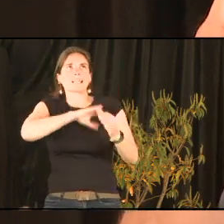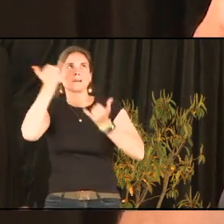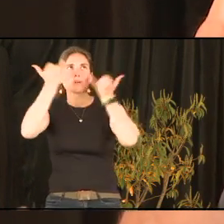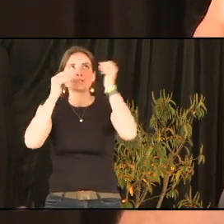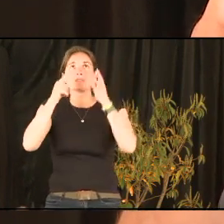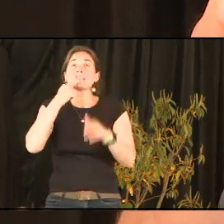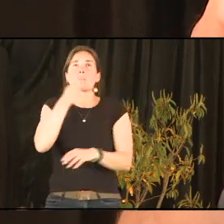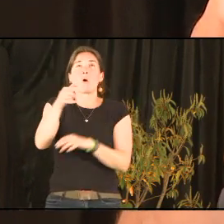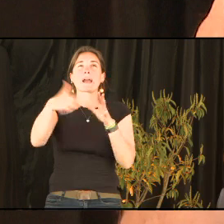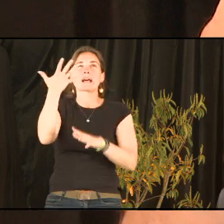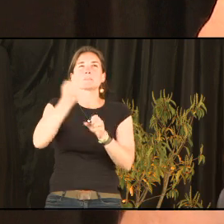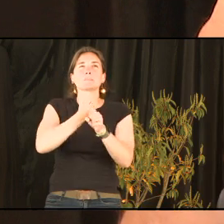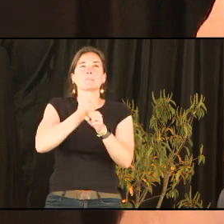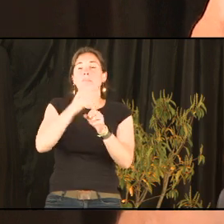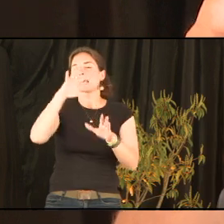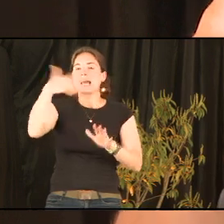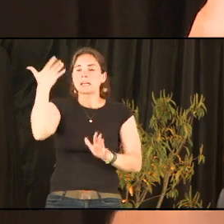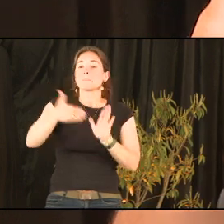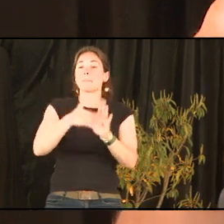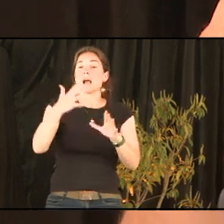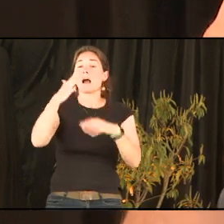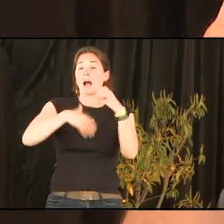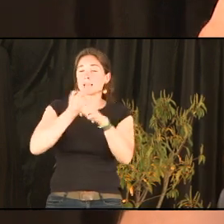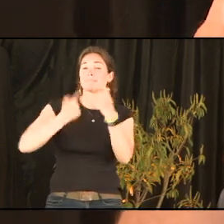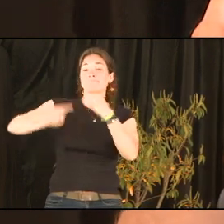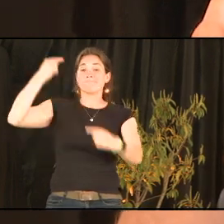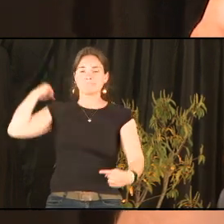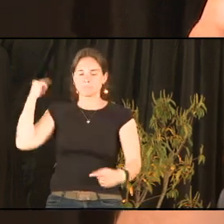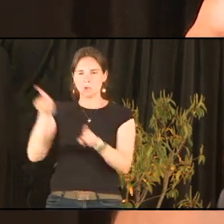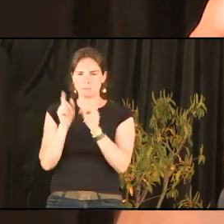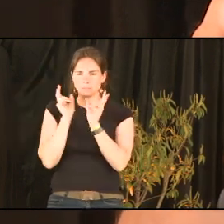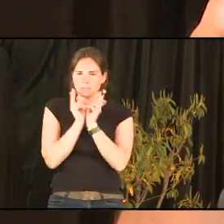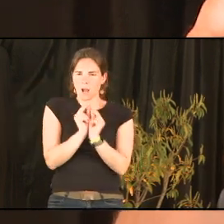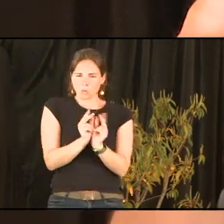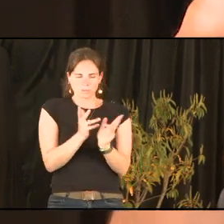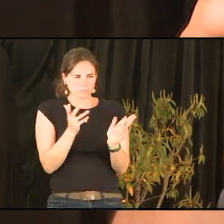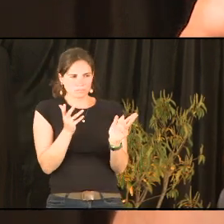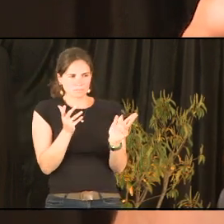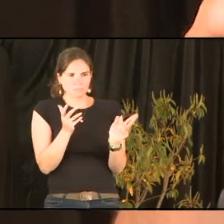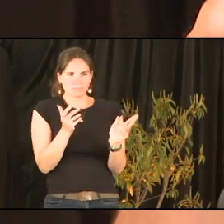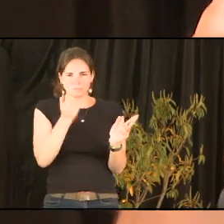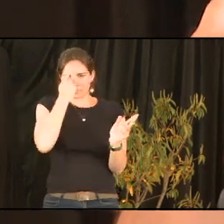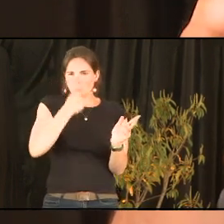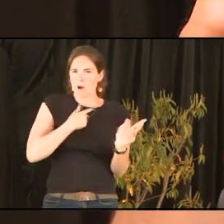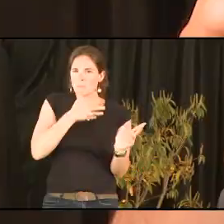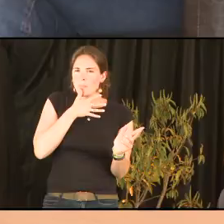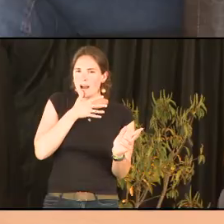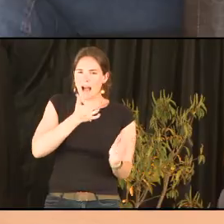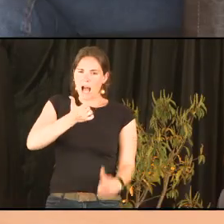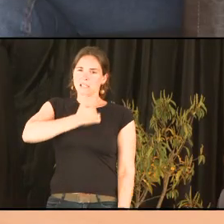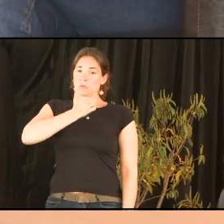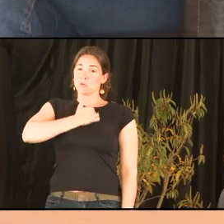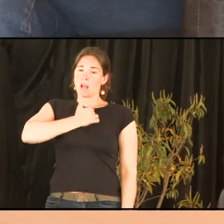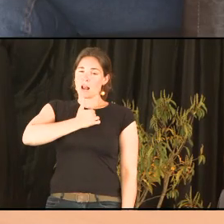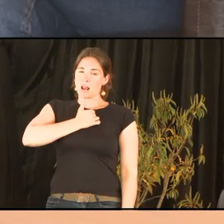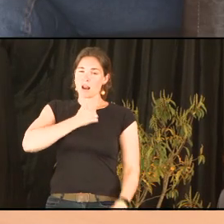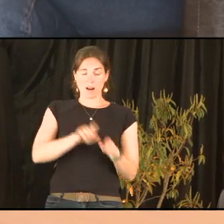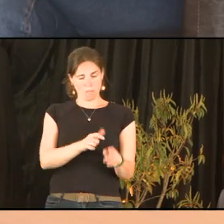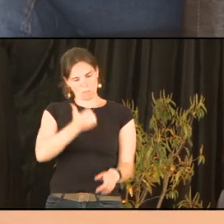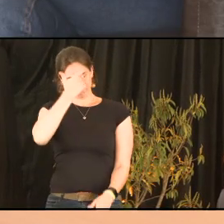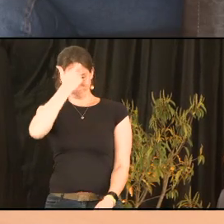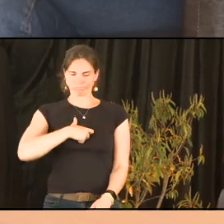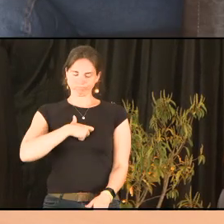qui tente d'avoir une position d'énonciation, mais qui selon moi ne pouvait pas être individualisée, qui ne pouvait pas se penser comme un